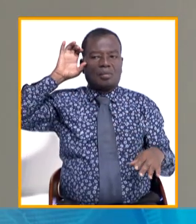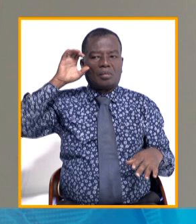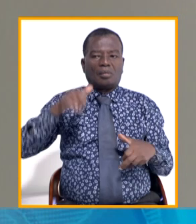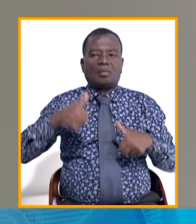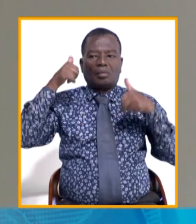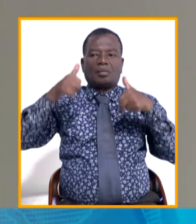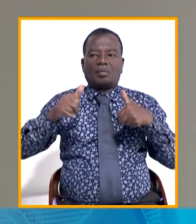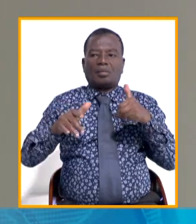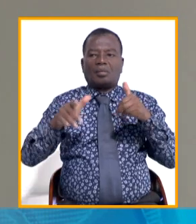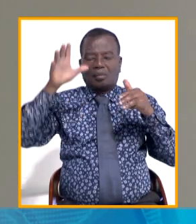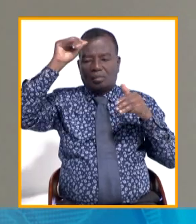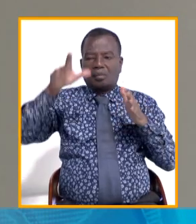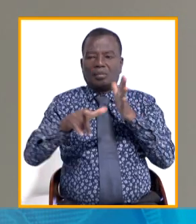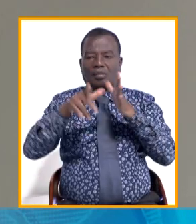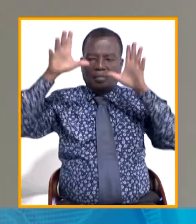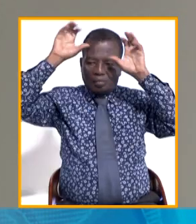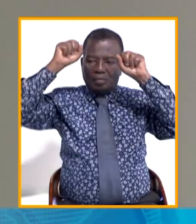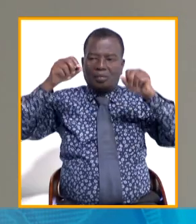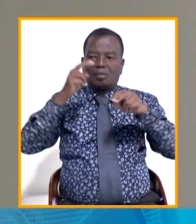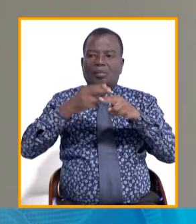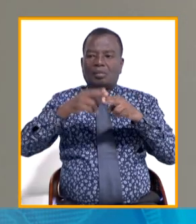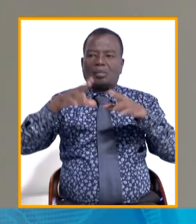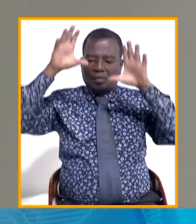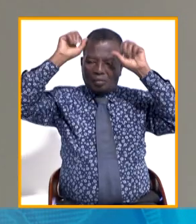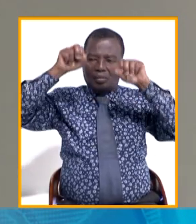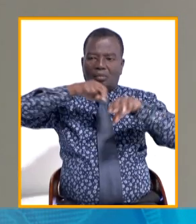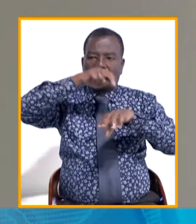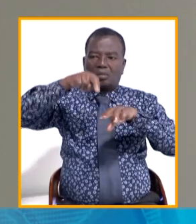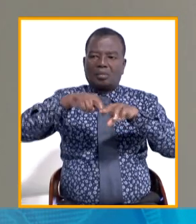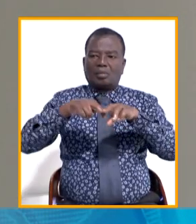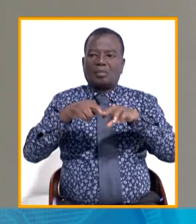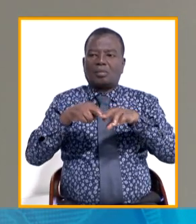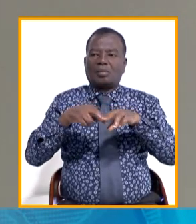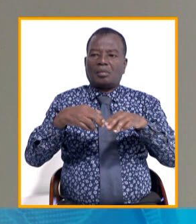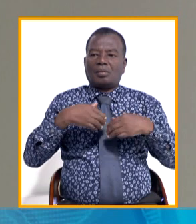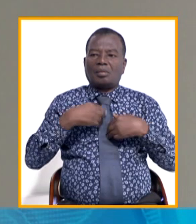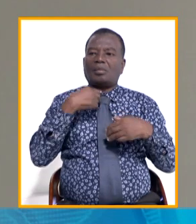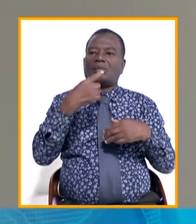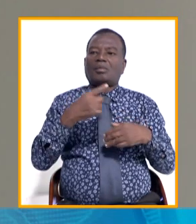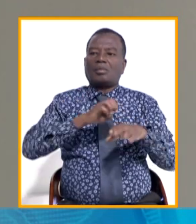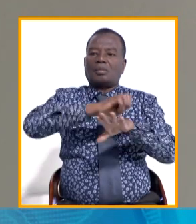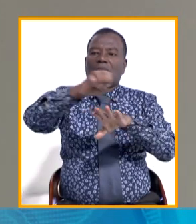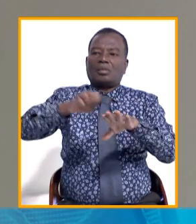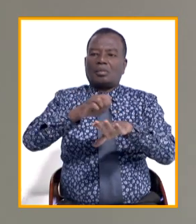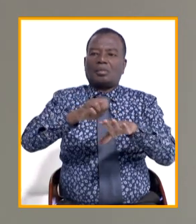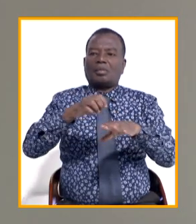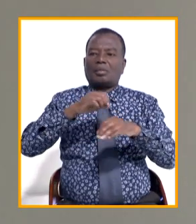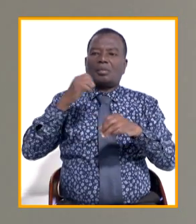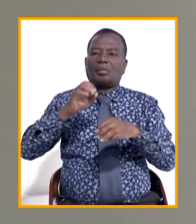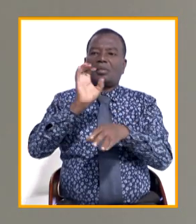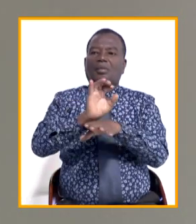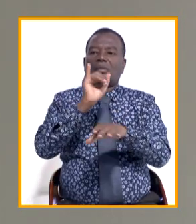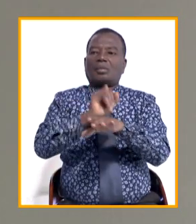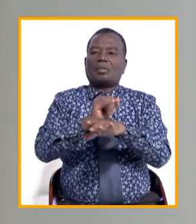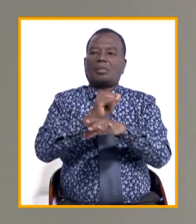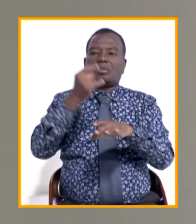Excellence Monsieur le Vice-président, qui, au nom du président de la République, à rappeler l'engagement qui est celui de la Côte